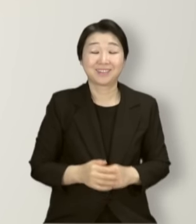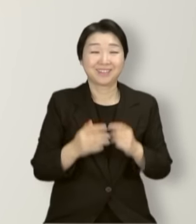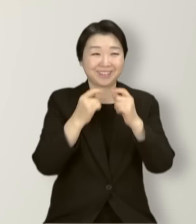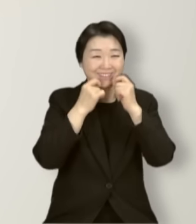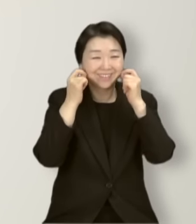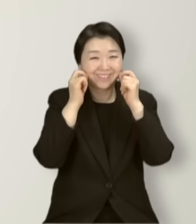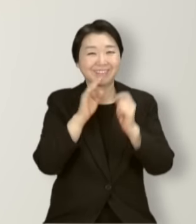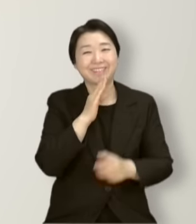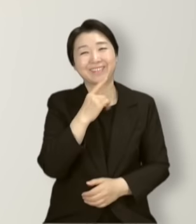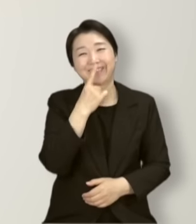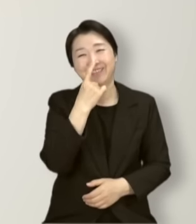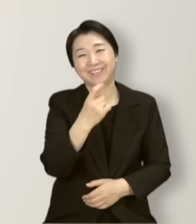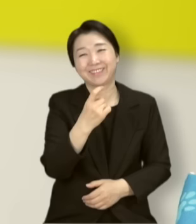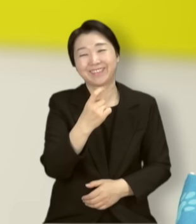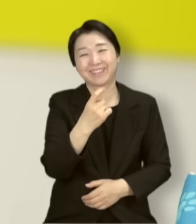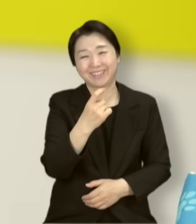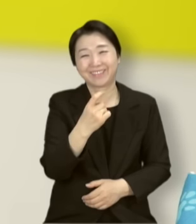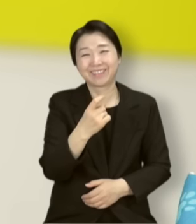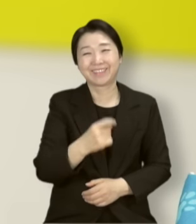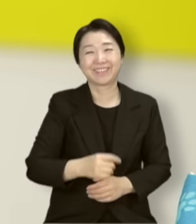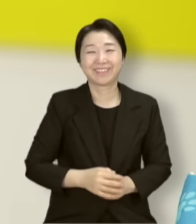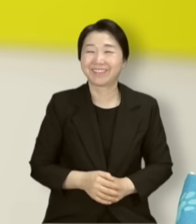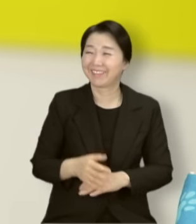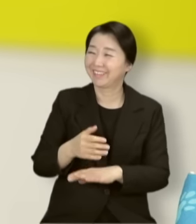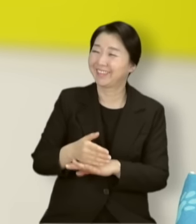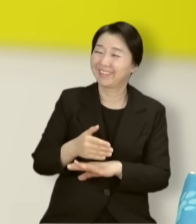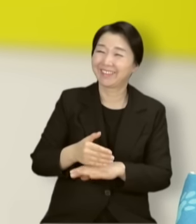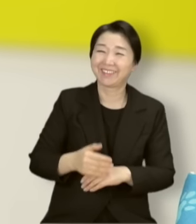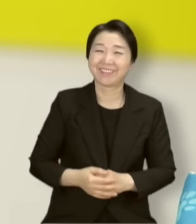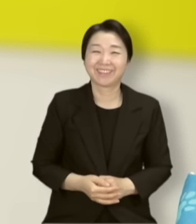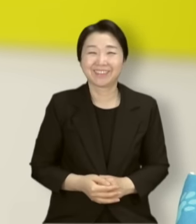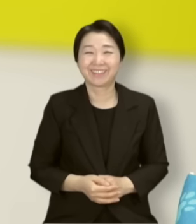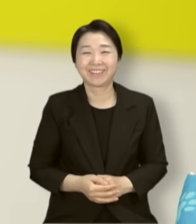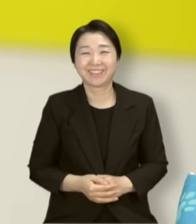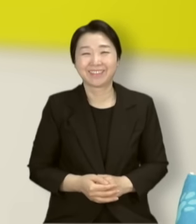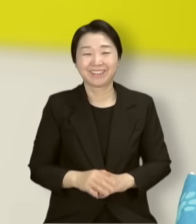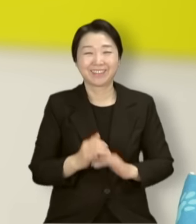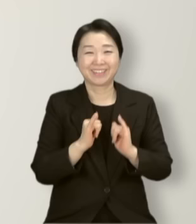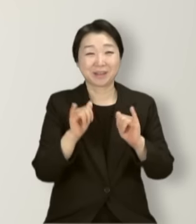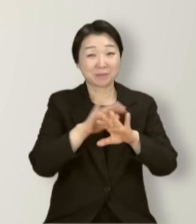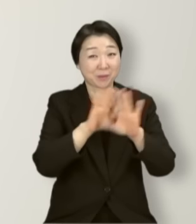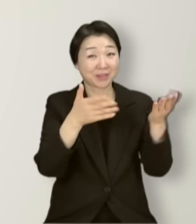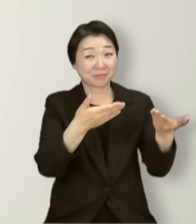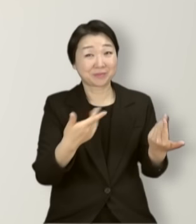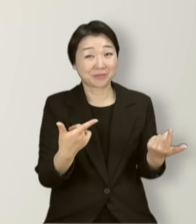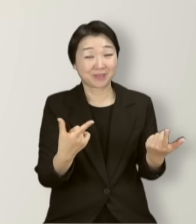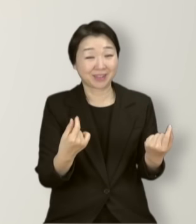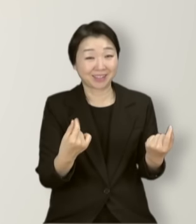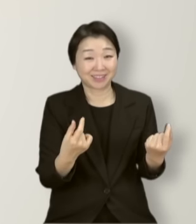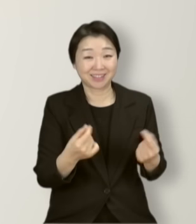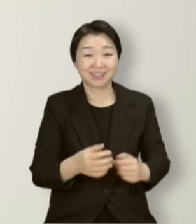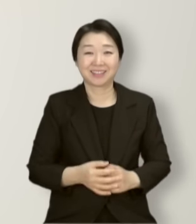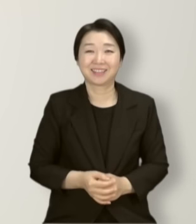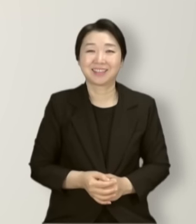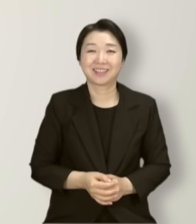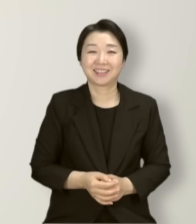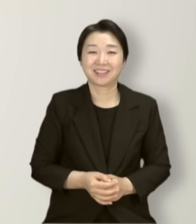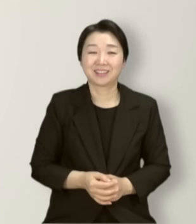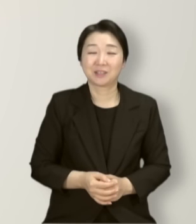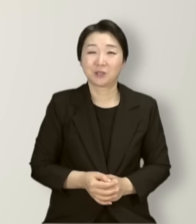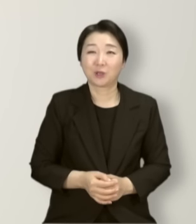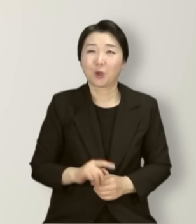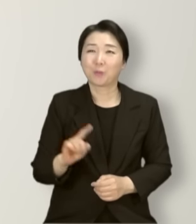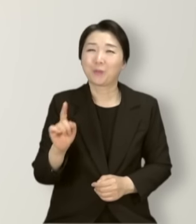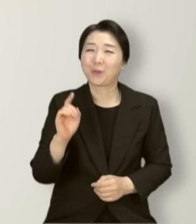너무 멋지시고 감사합니다. 사람에게 편안함을 예, 주십니다. 그런데 예, 예. 어떤 일화가 생기셨다고 아,